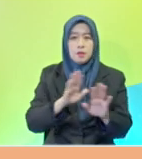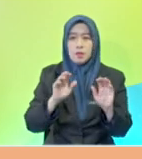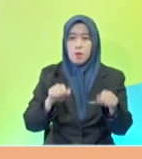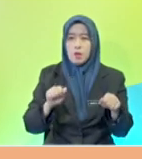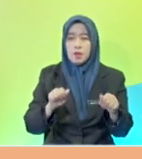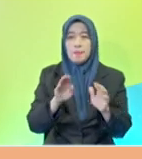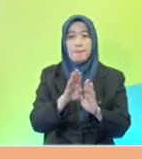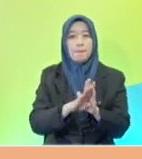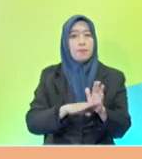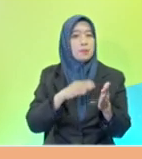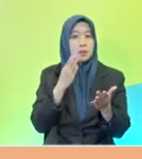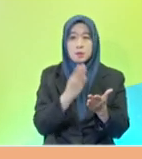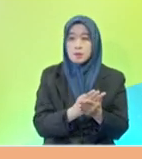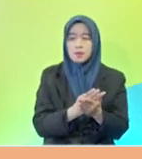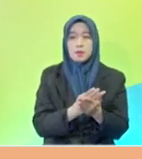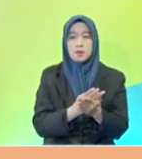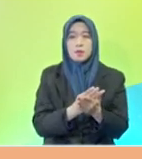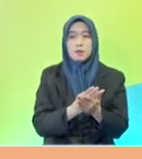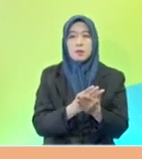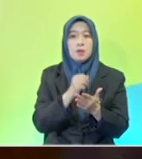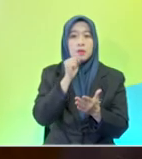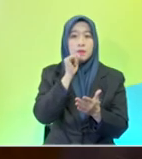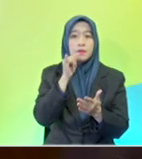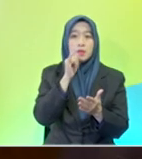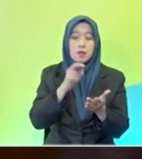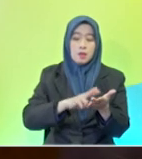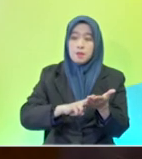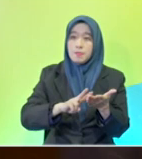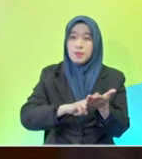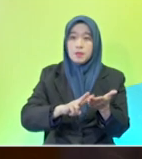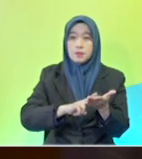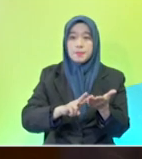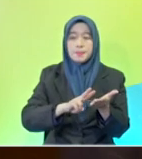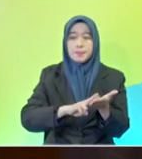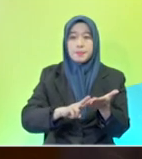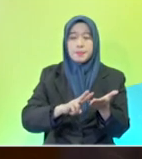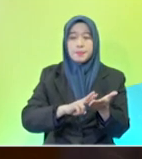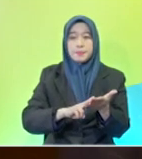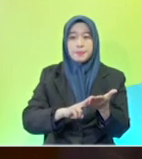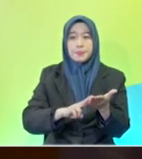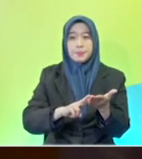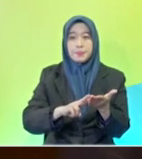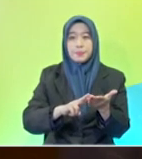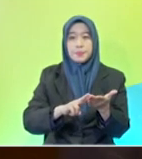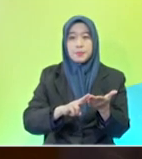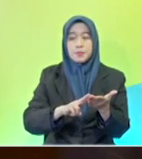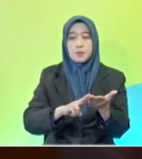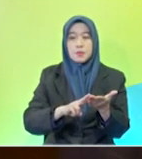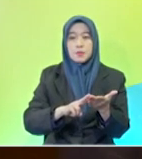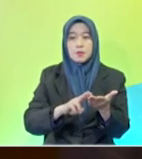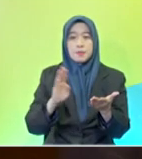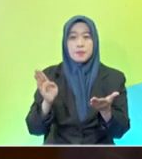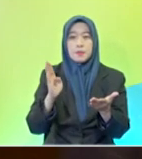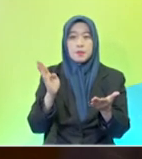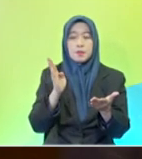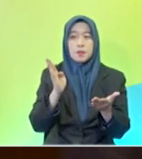berhenti. Ustazah nak minta Kakak Syafiqah bacakan. Okey. A'udzu billahi minasyaitonir rajim.